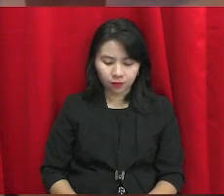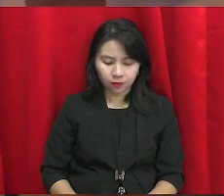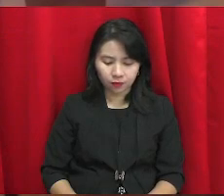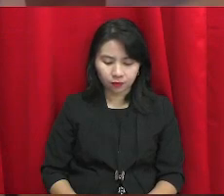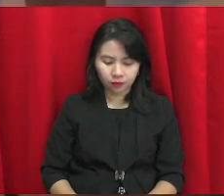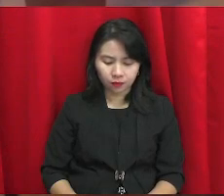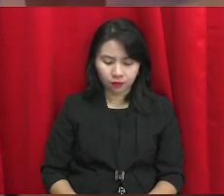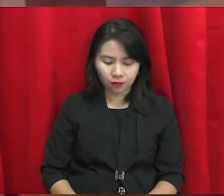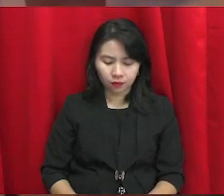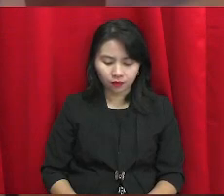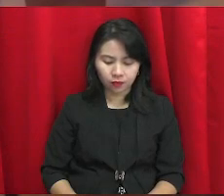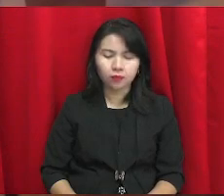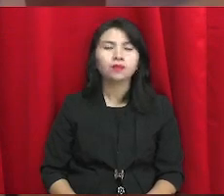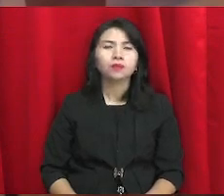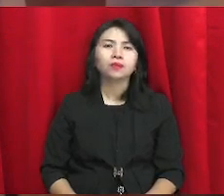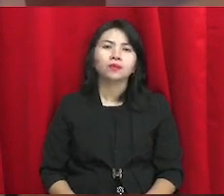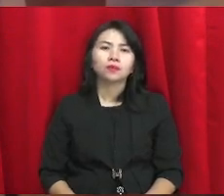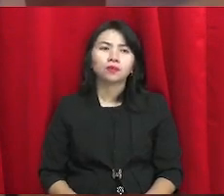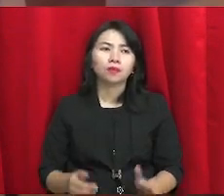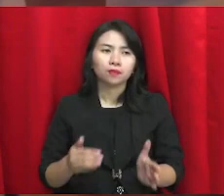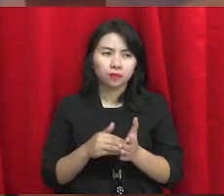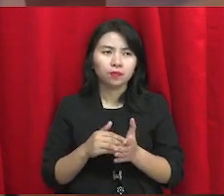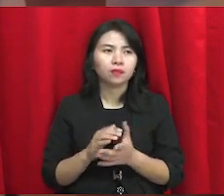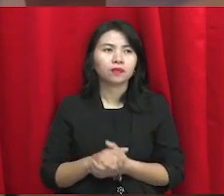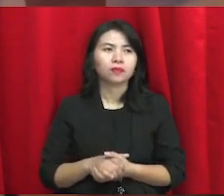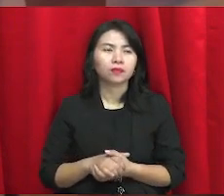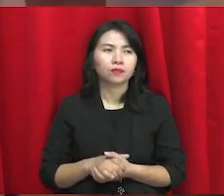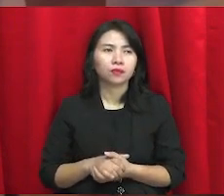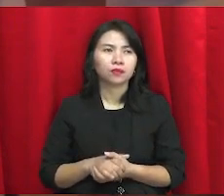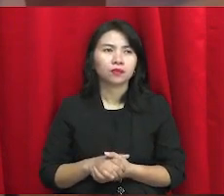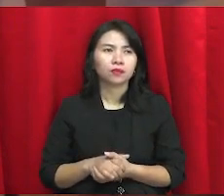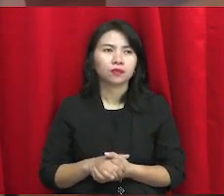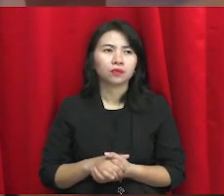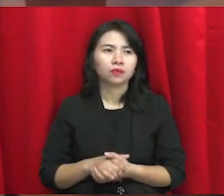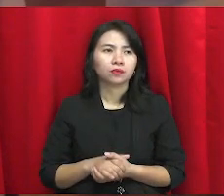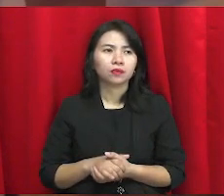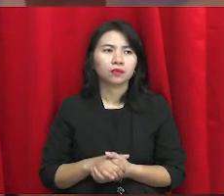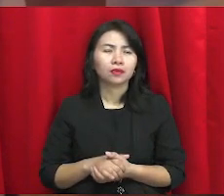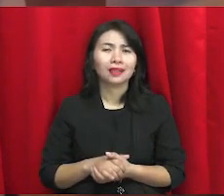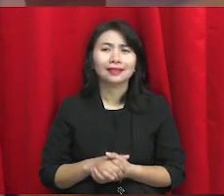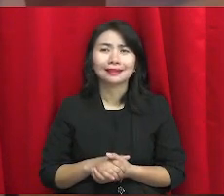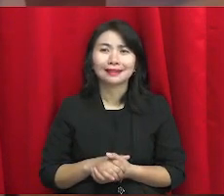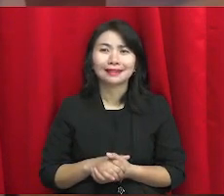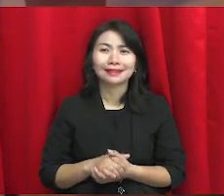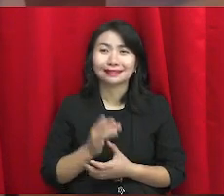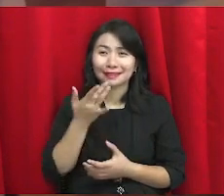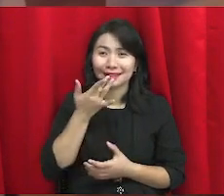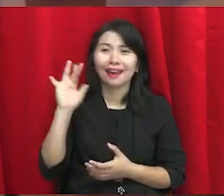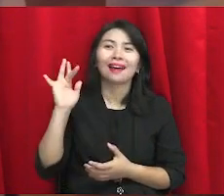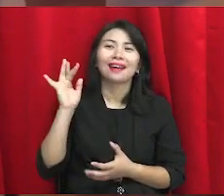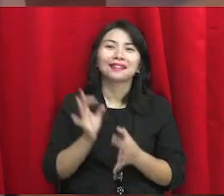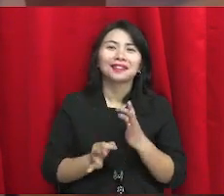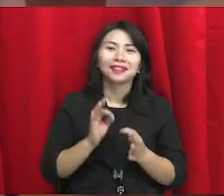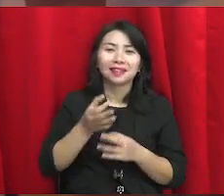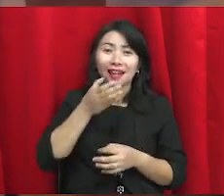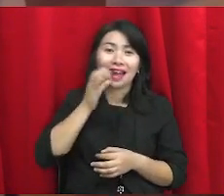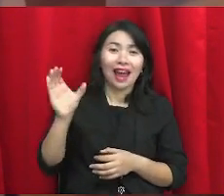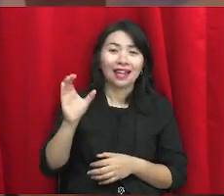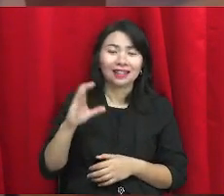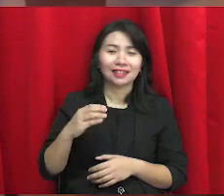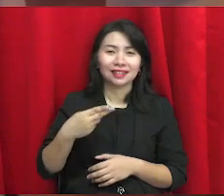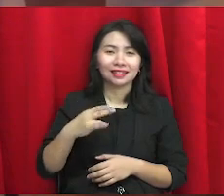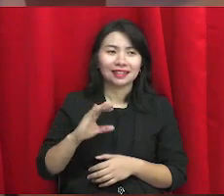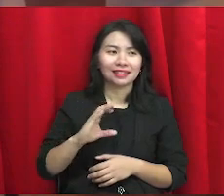Sabi ko, una sa lahat, masarap talaga pala pagka mainit na mainit yung chicken. Ay. Yan talaga, will ng